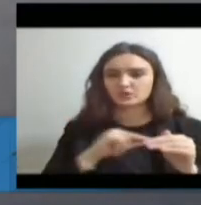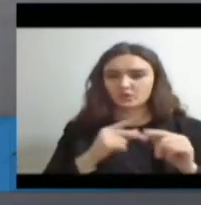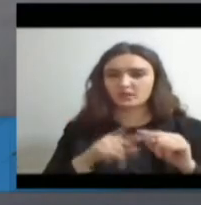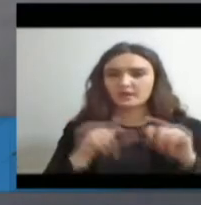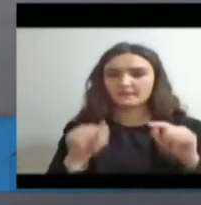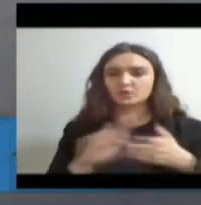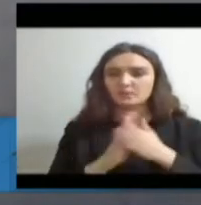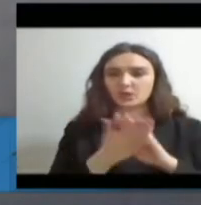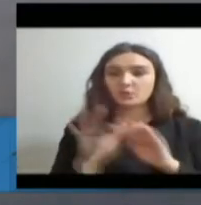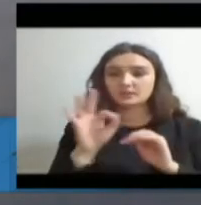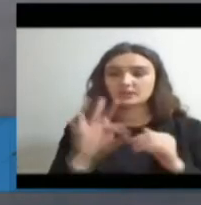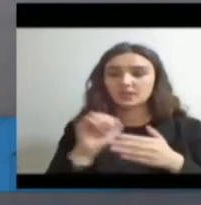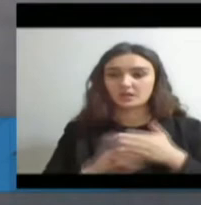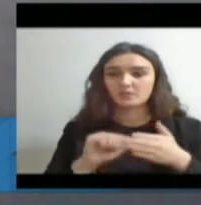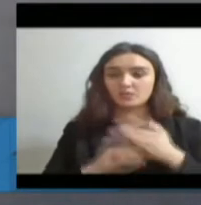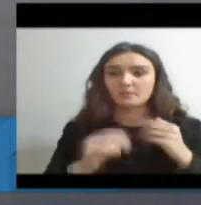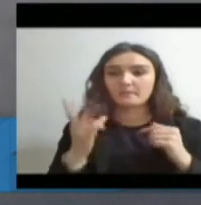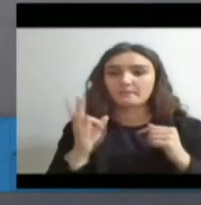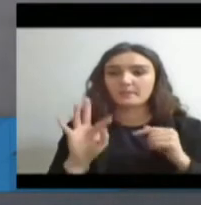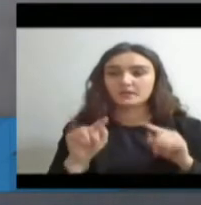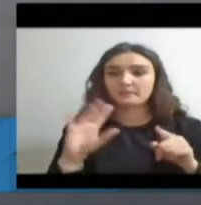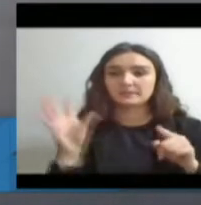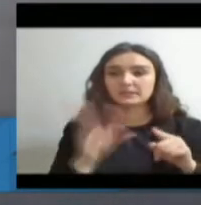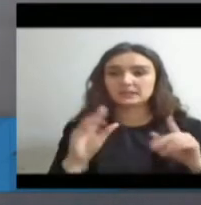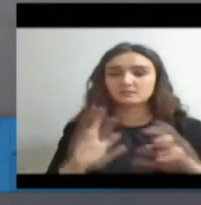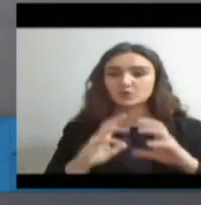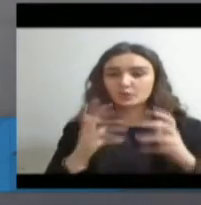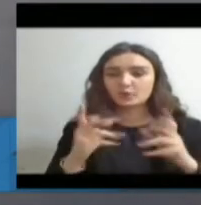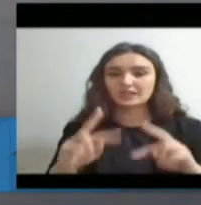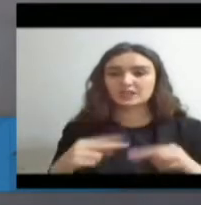მდგომარეობის გამო, მაგრამ მთელი მსოფლიო გადასულია